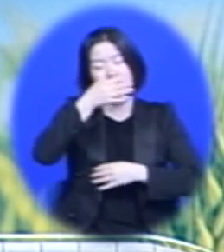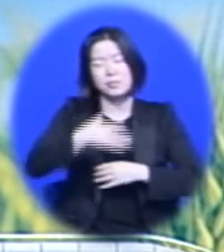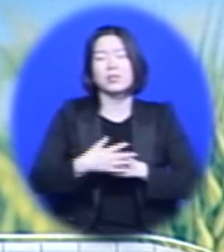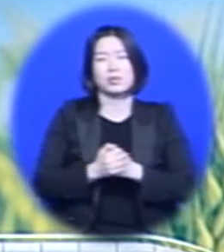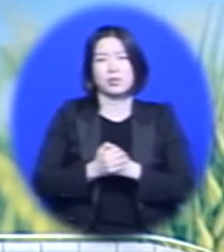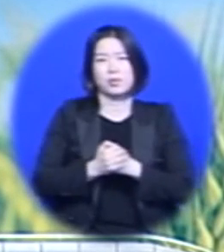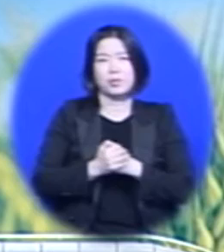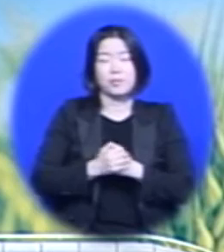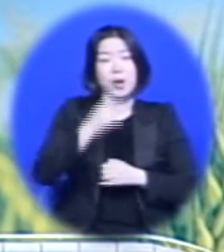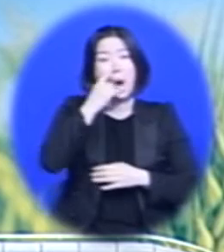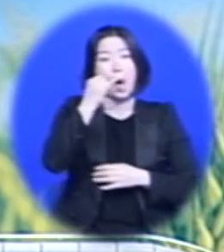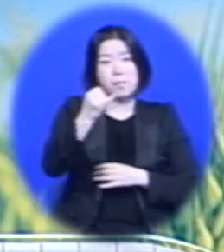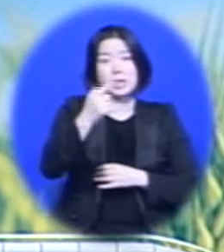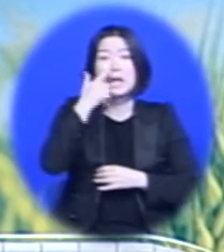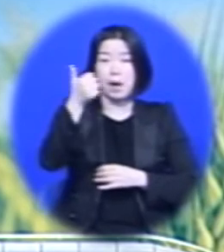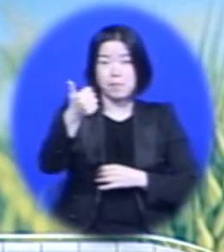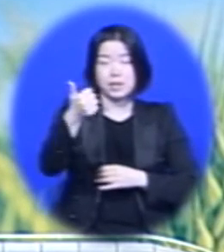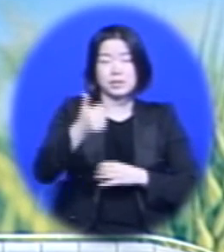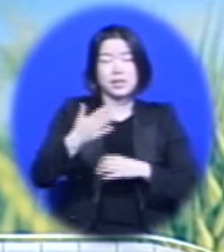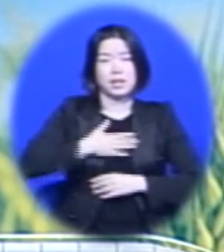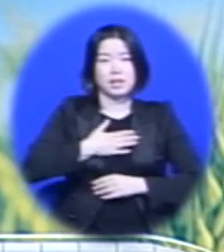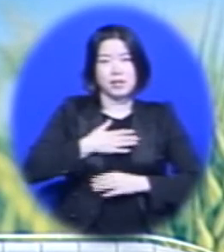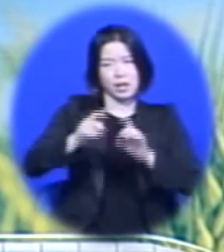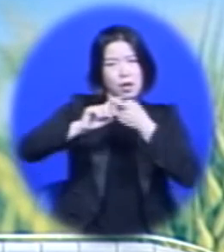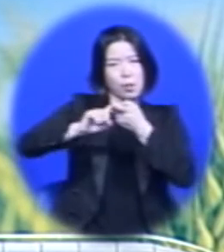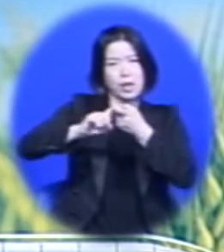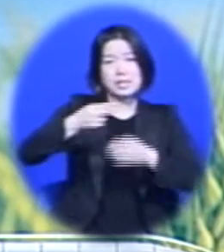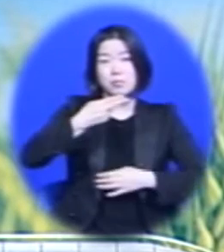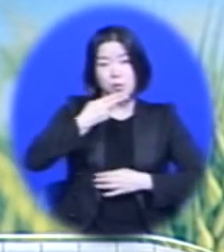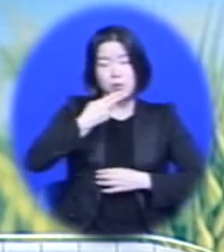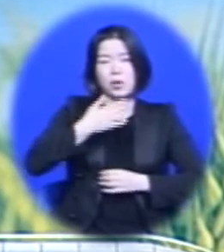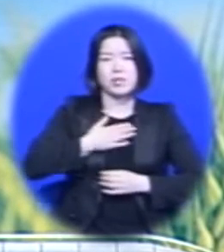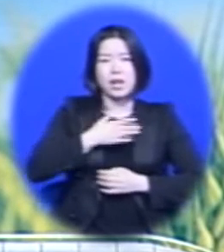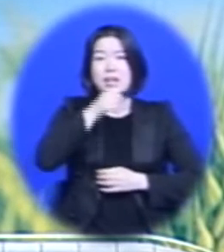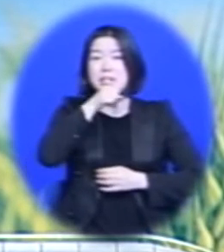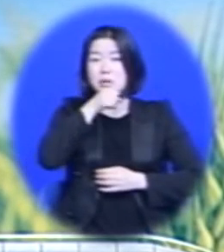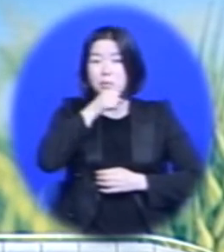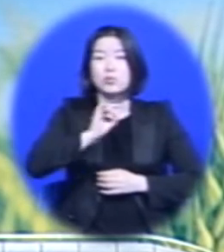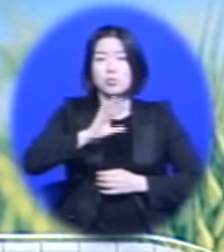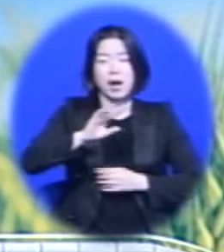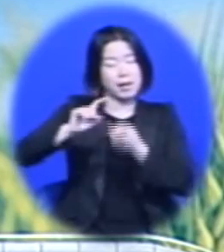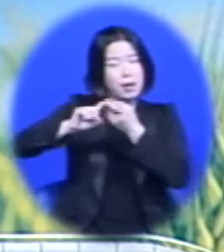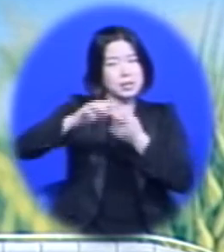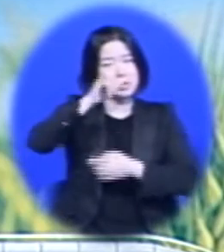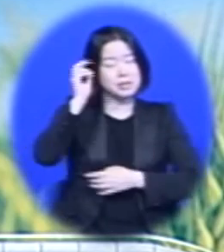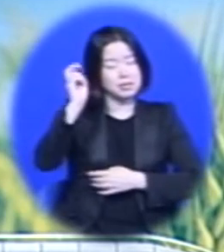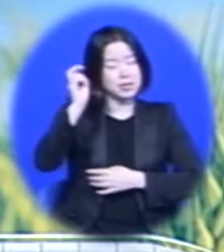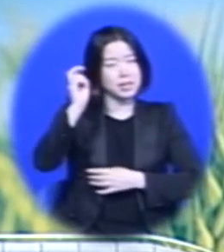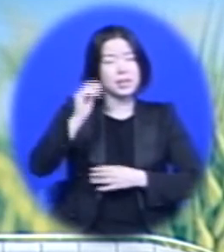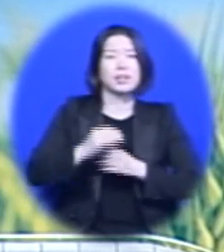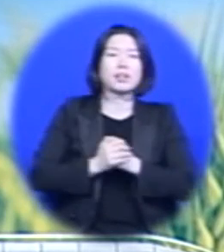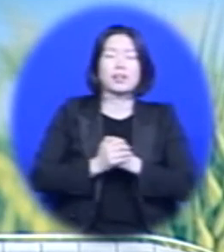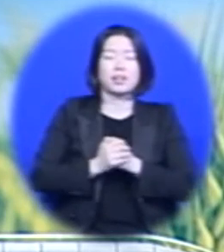겁니다. 엄마는, 아빠는 나에게는 관심이 없고 내 점수에만 관심이 있나 봐.